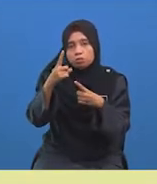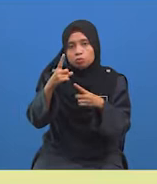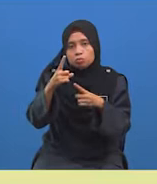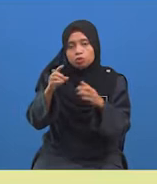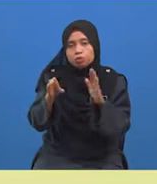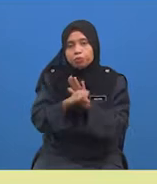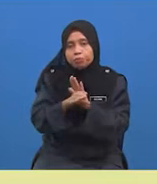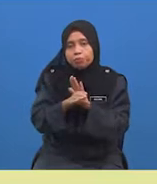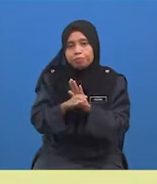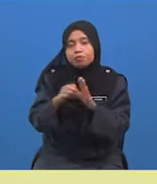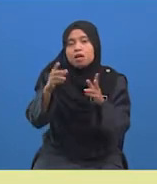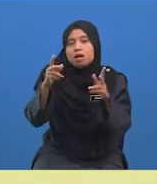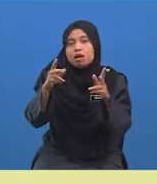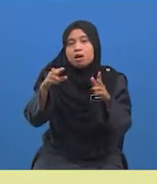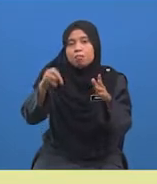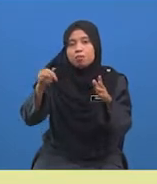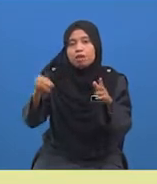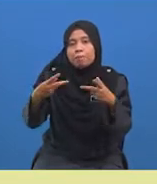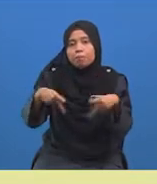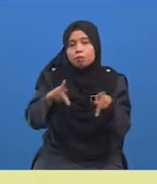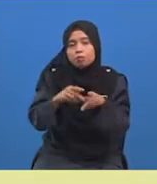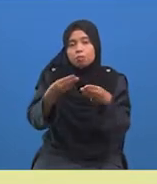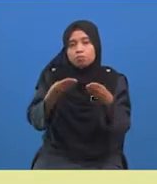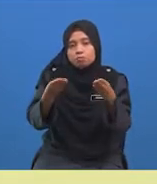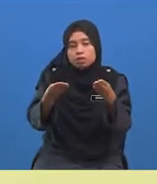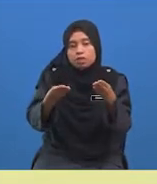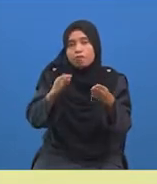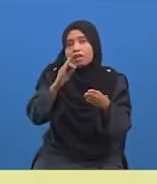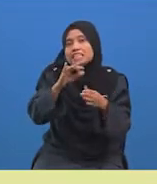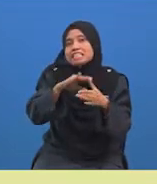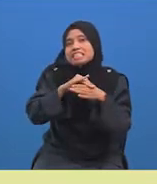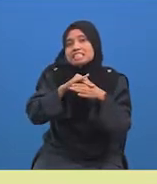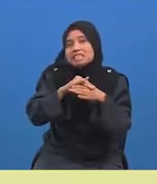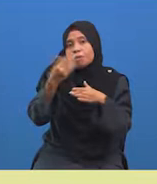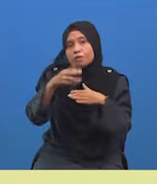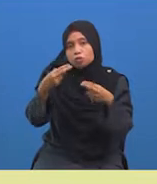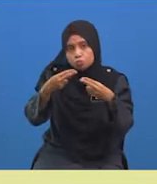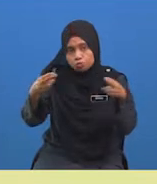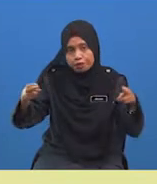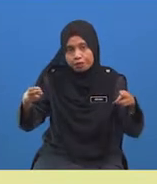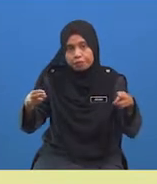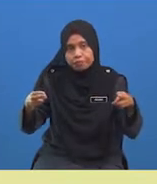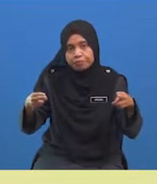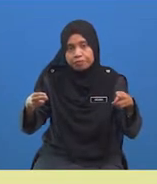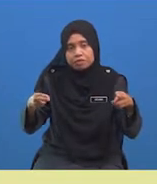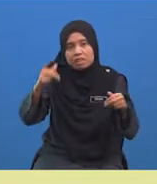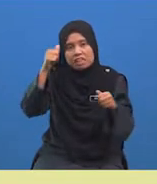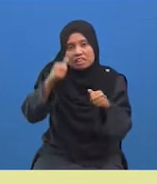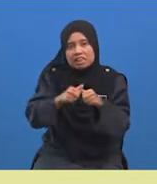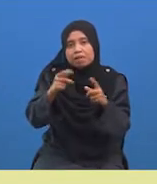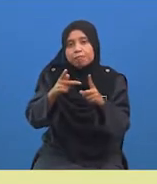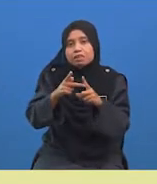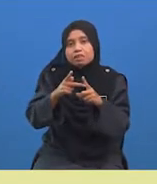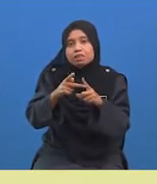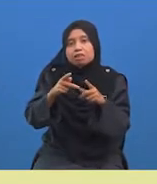berikut. Pelajar perlu memberi fakta terlebih dahulu dan kemudian menghuraikannya. Peringatan kepada